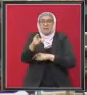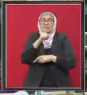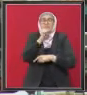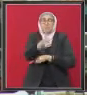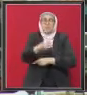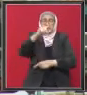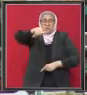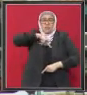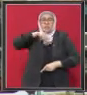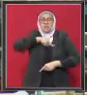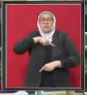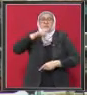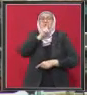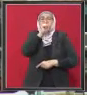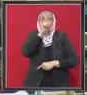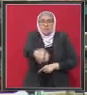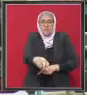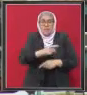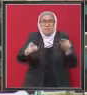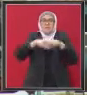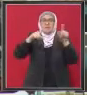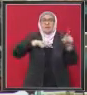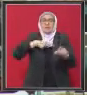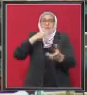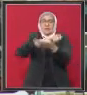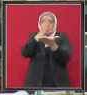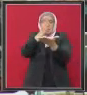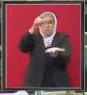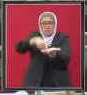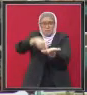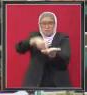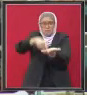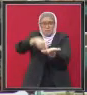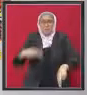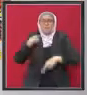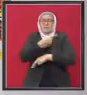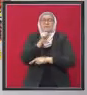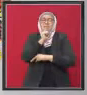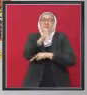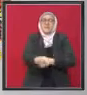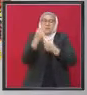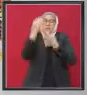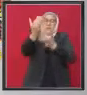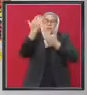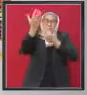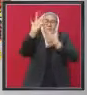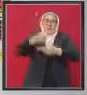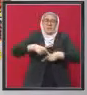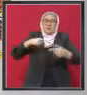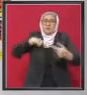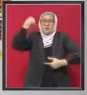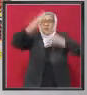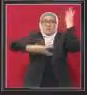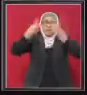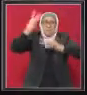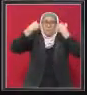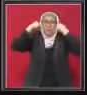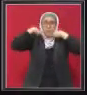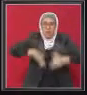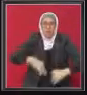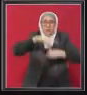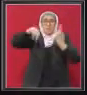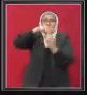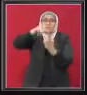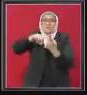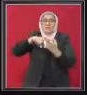sebenar belanjawan ini. Satu daripada Muah, iaitu jutaan rakyat kita yang saban hari menunggu, resah menanti bilakah belanjawan ini